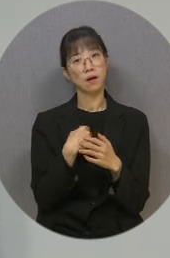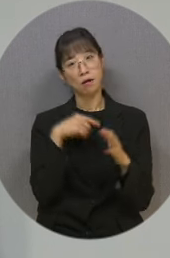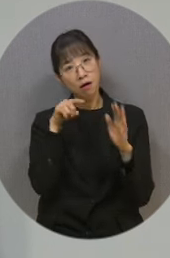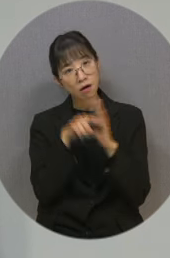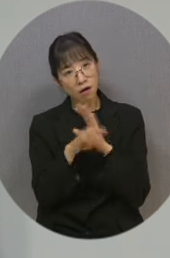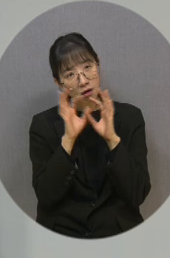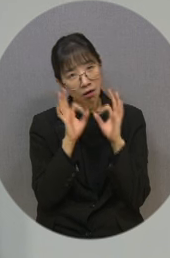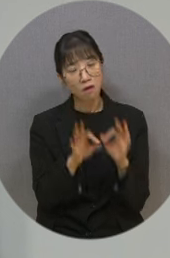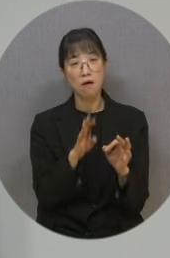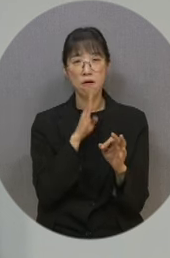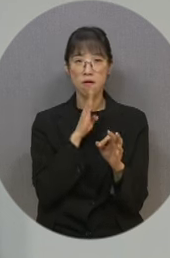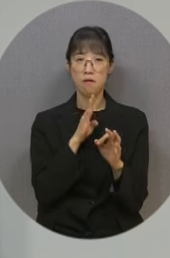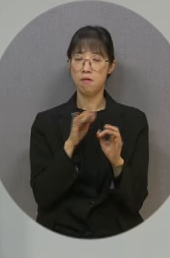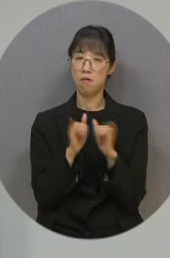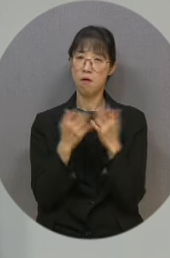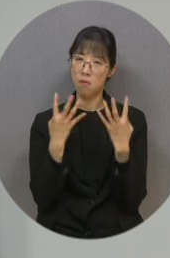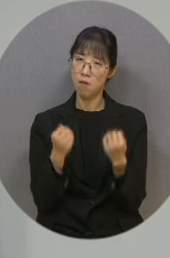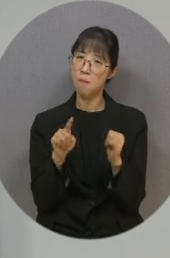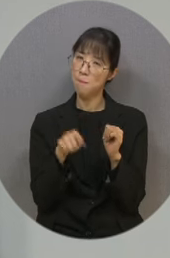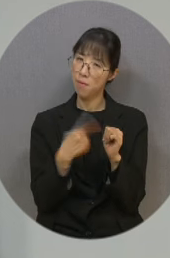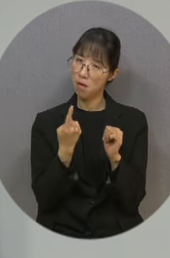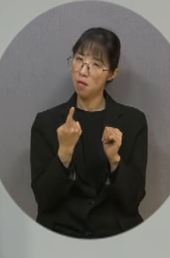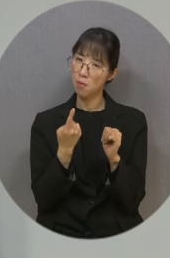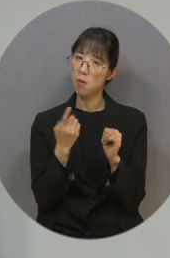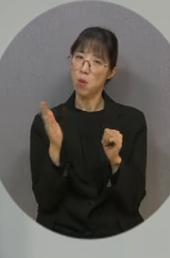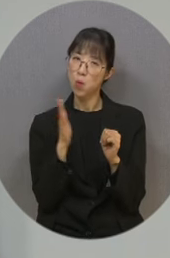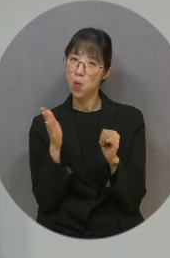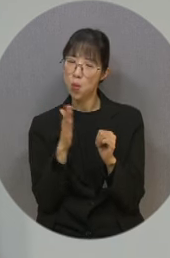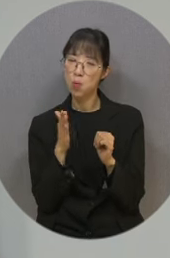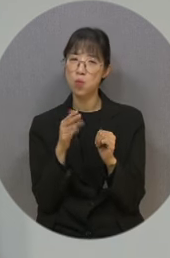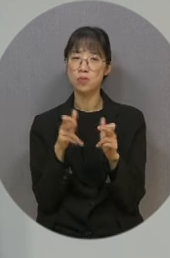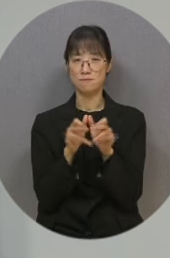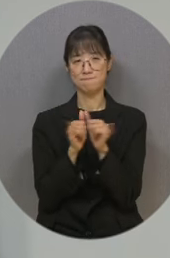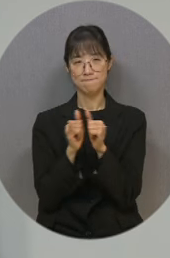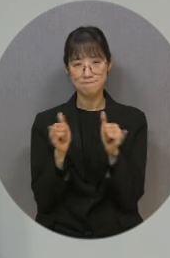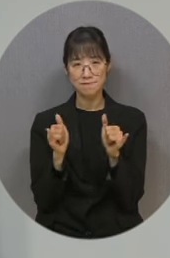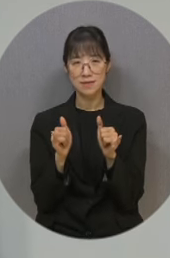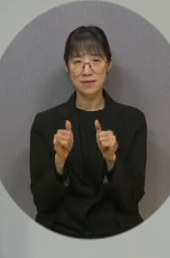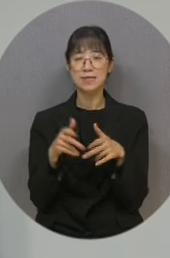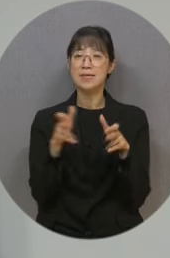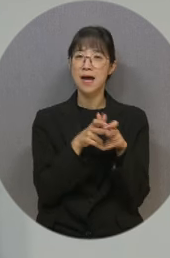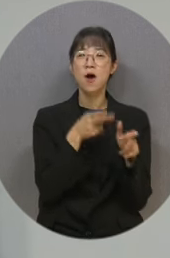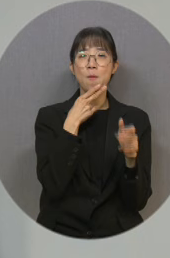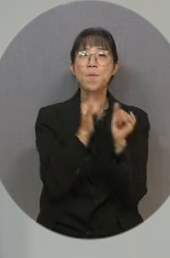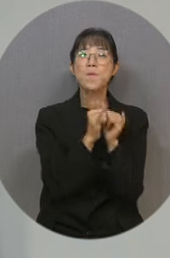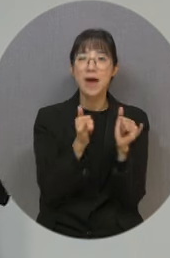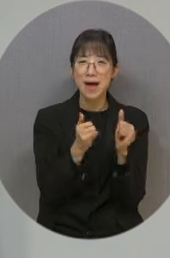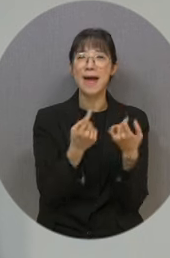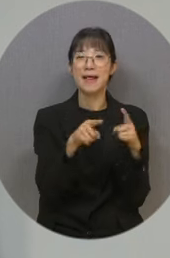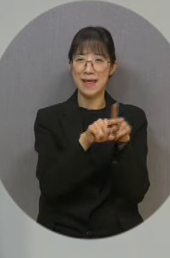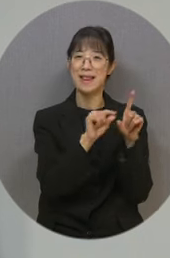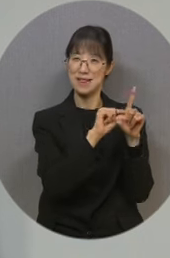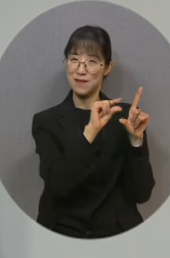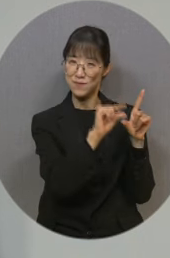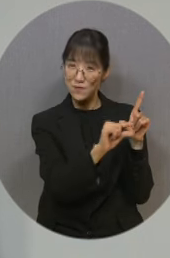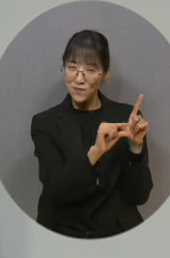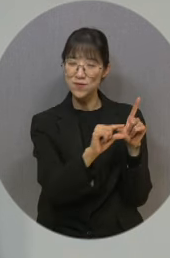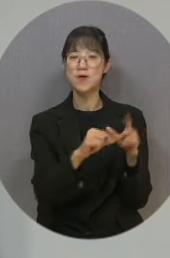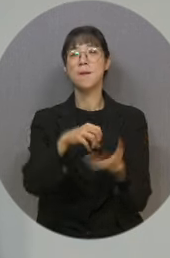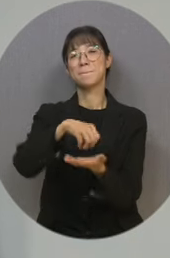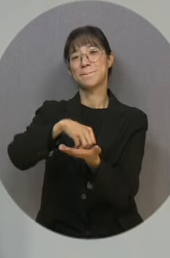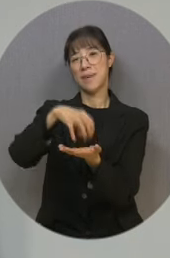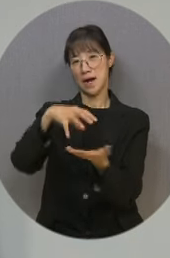많은 그 한 100여명 정도의 발달장애 분들이 비장애 일부와 같이에 빵을